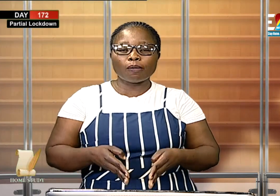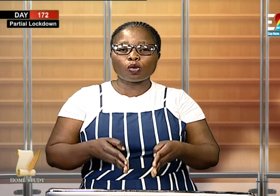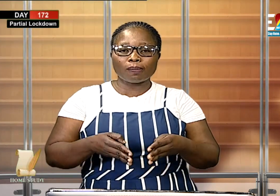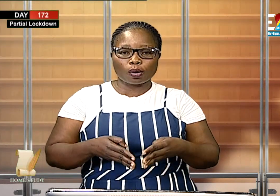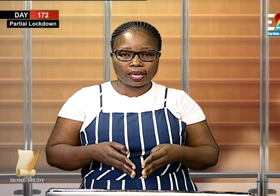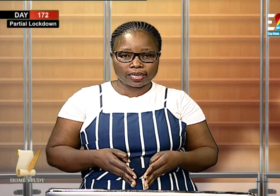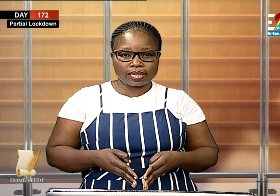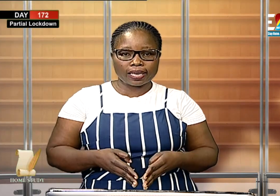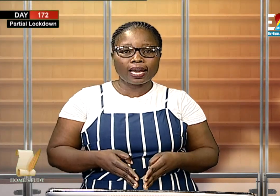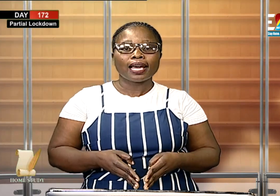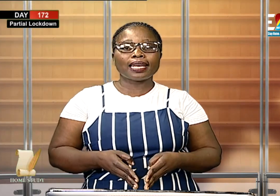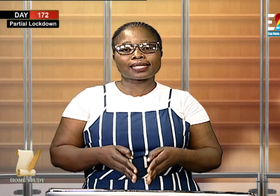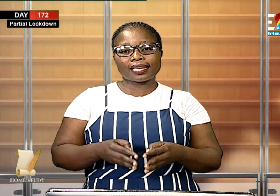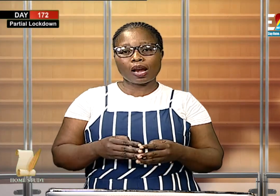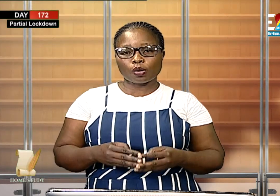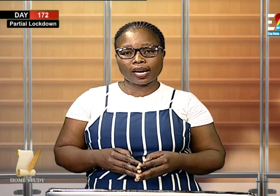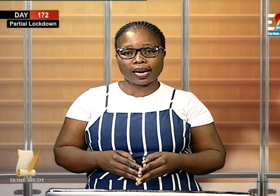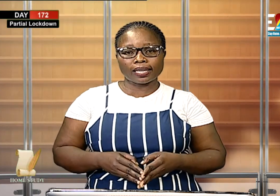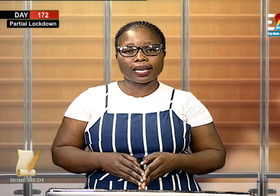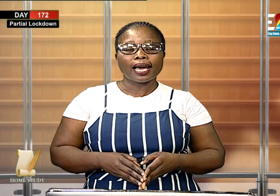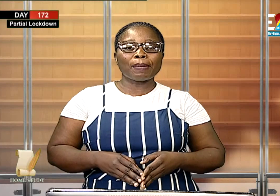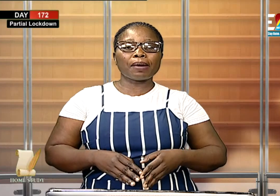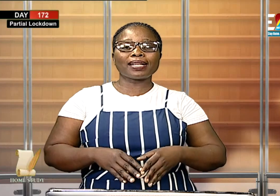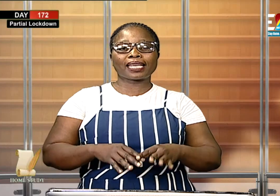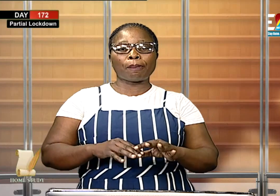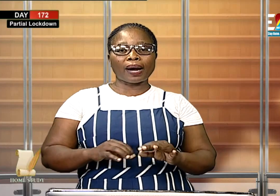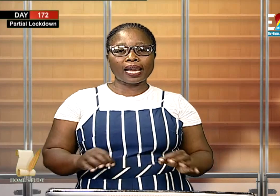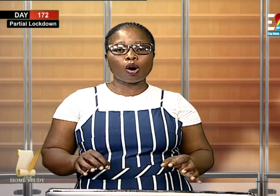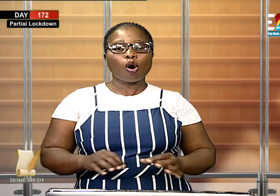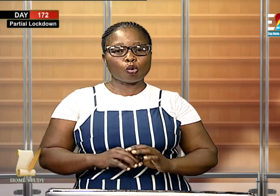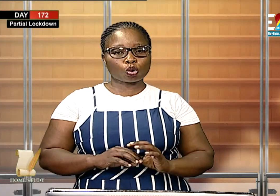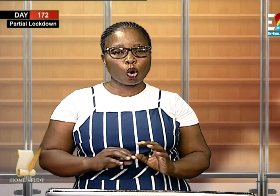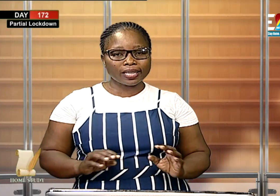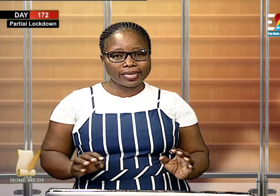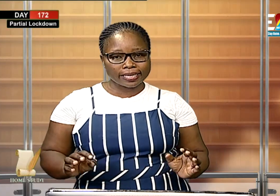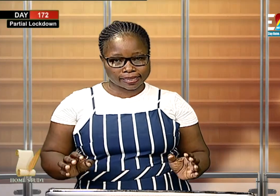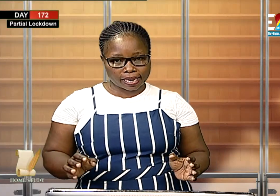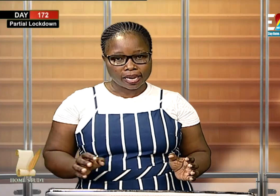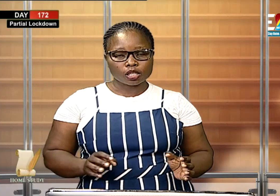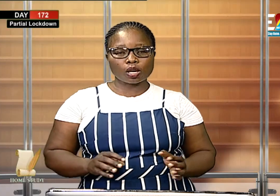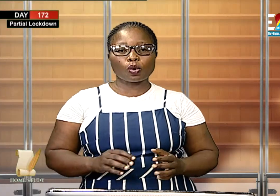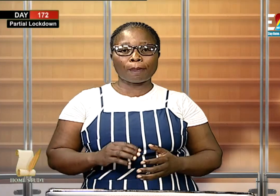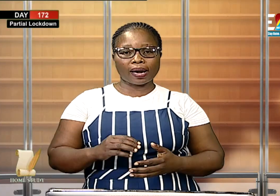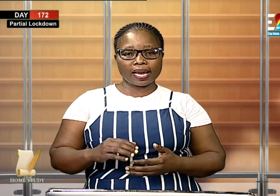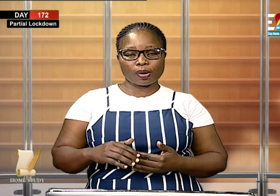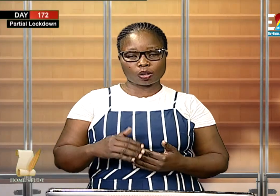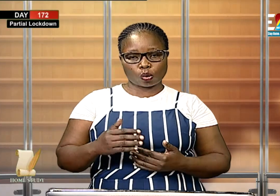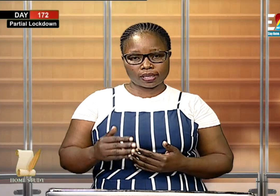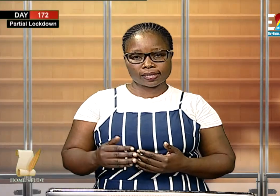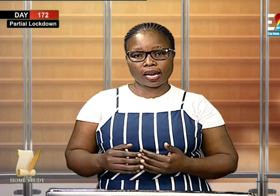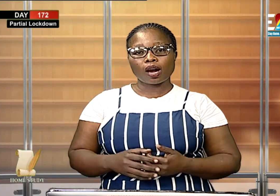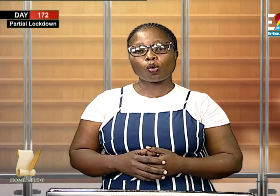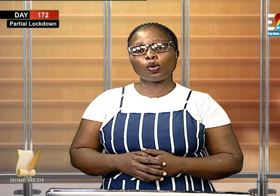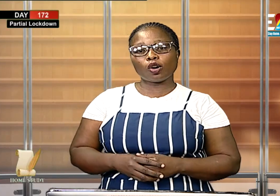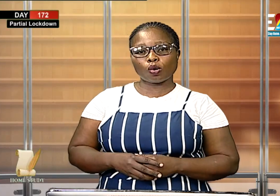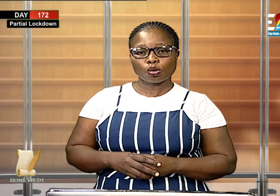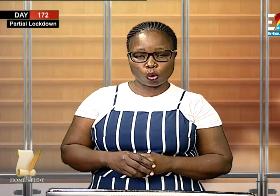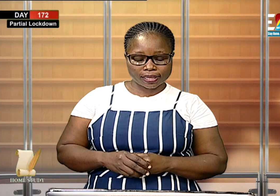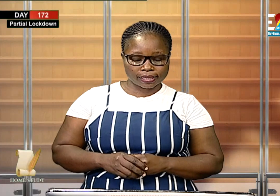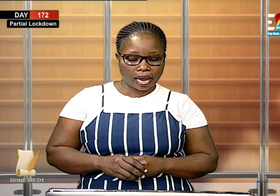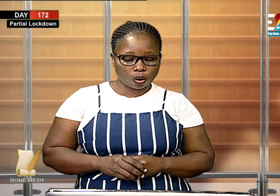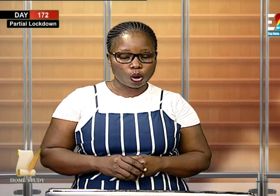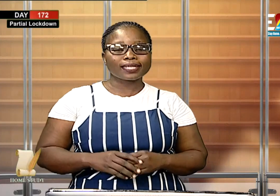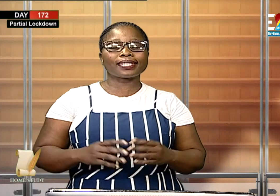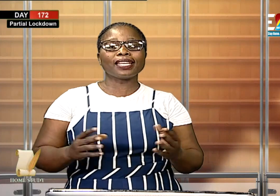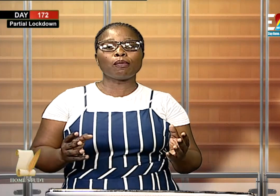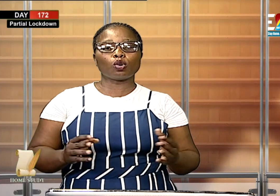ngelijazi lebo ulibolekile laseliyakonakalela baye bathi ke bhala uxolise sewuyabhala ke uyaxolisa kuleyo